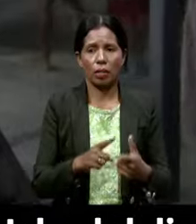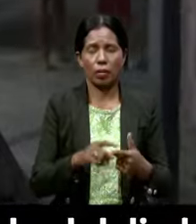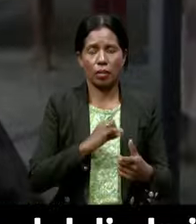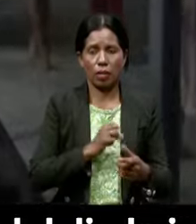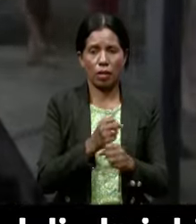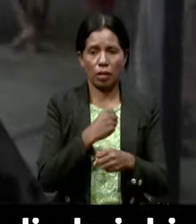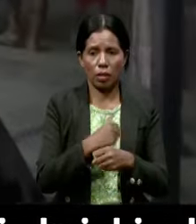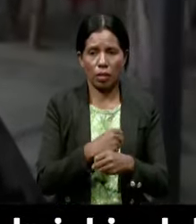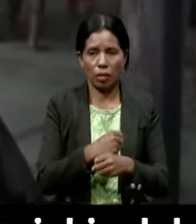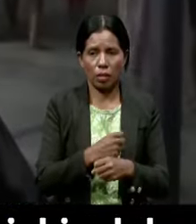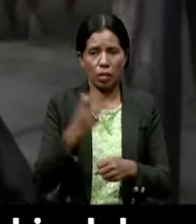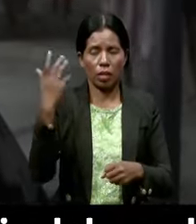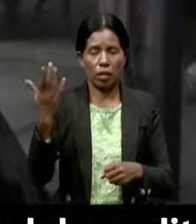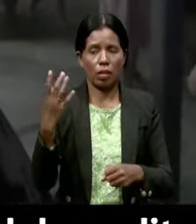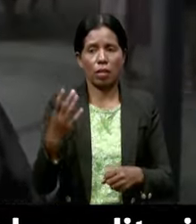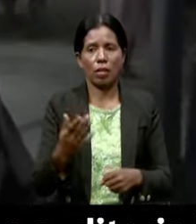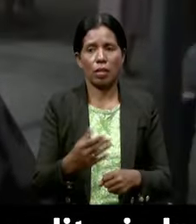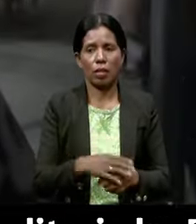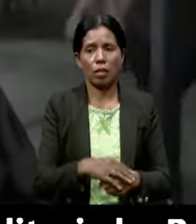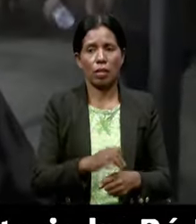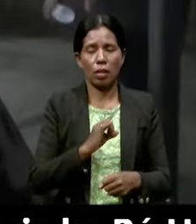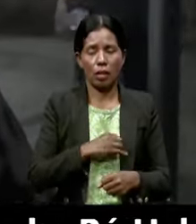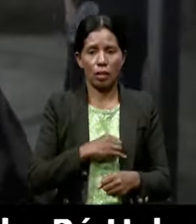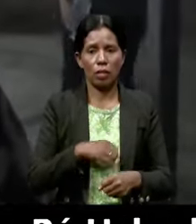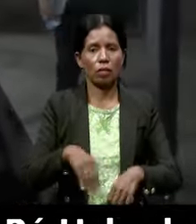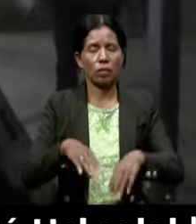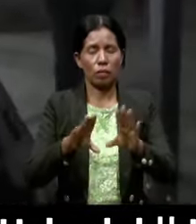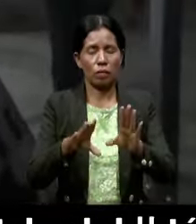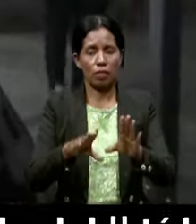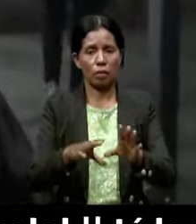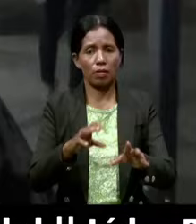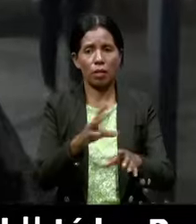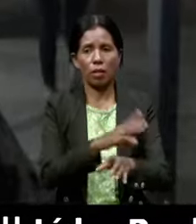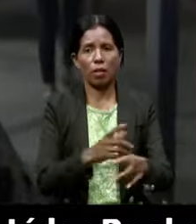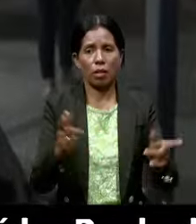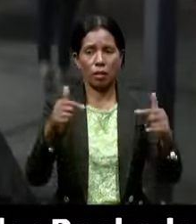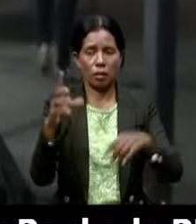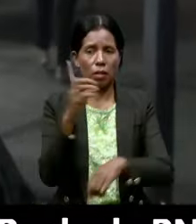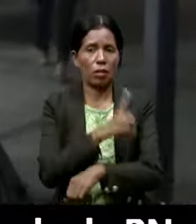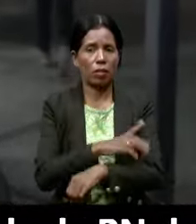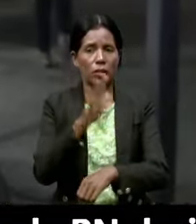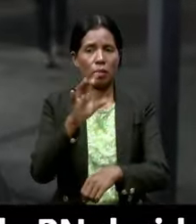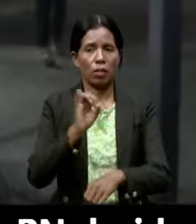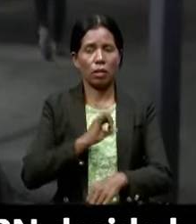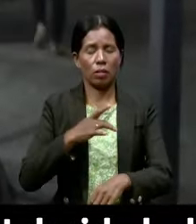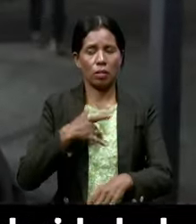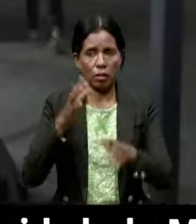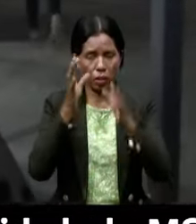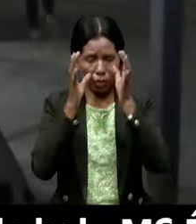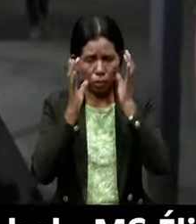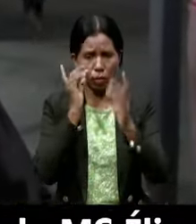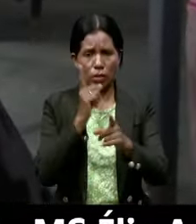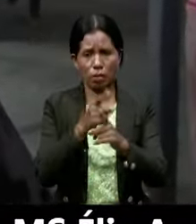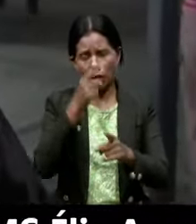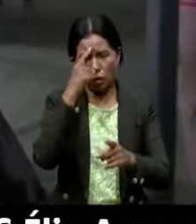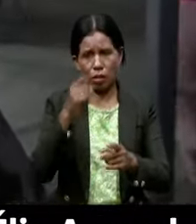halo, ia liu hau ne demanda hau fahi la to'o. Me be tama bel mai loron lima, sinte o triste lo tamba